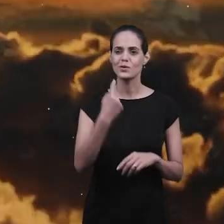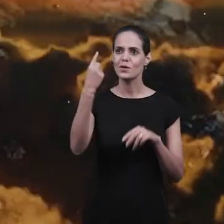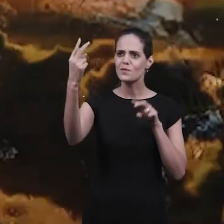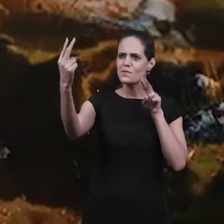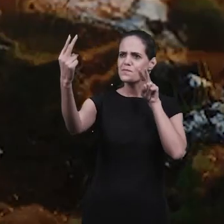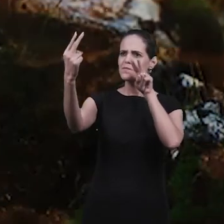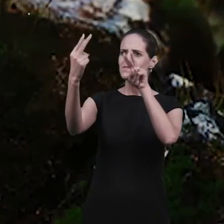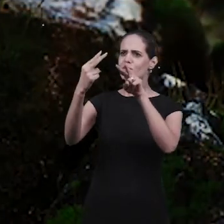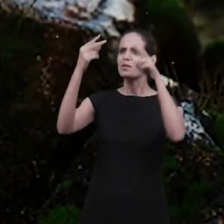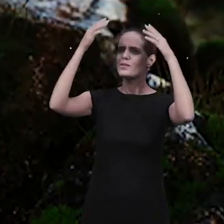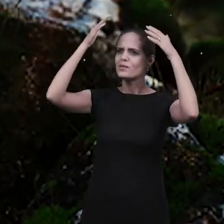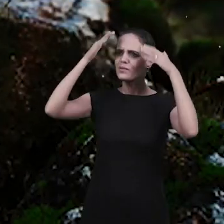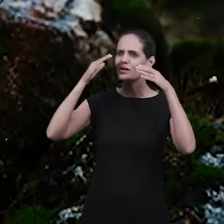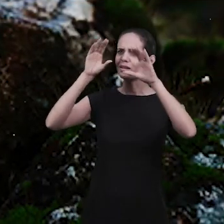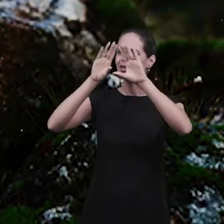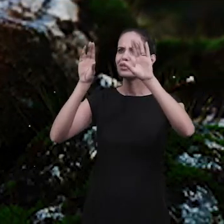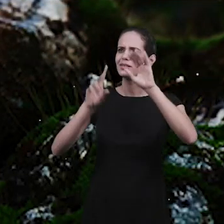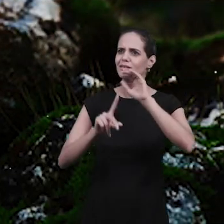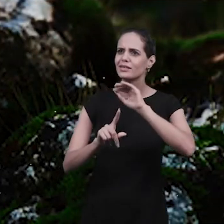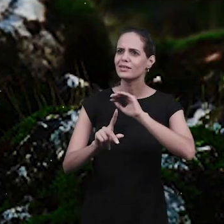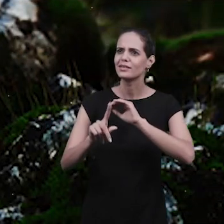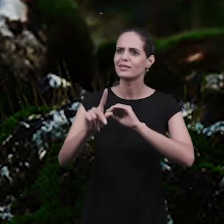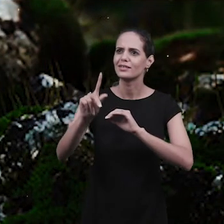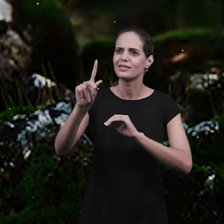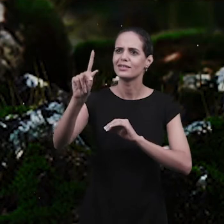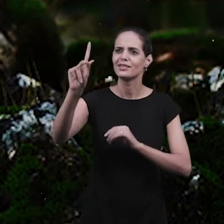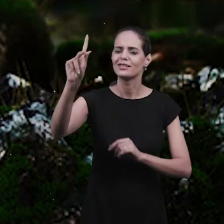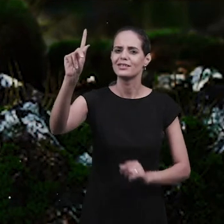Veremos o Rei da